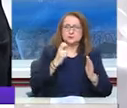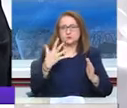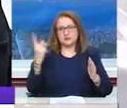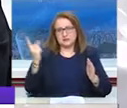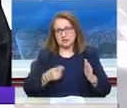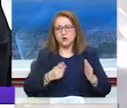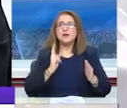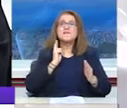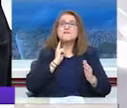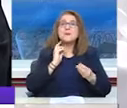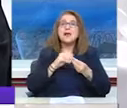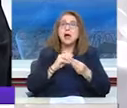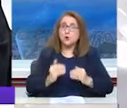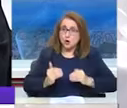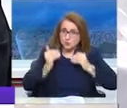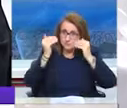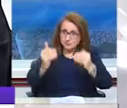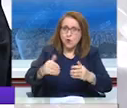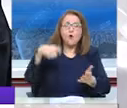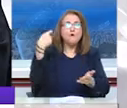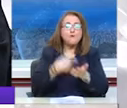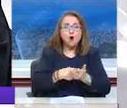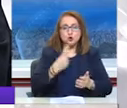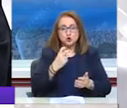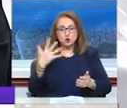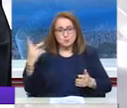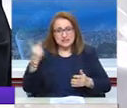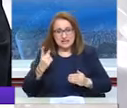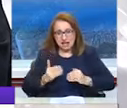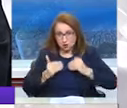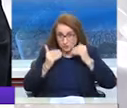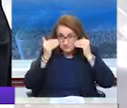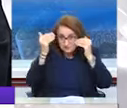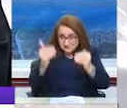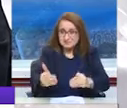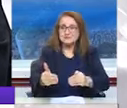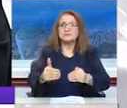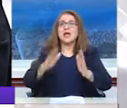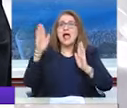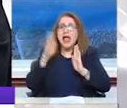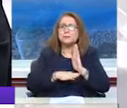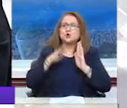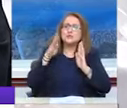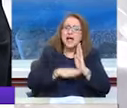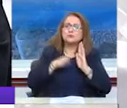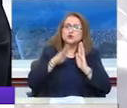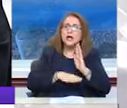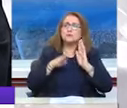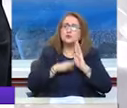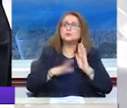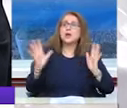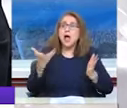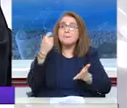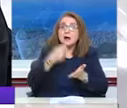Απριλίου, της έκπτωσης του φόρου 25% που αναφέρθηκε ήδη για το πλαίσιο 1. Η έκπτωση χορηγείται με την προϋπόθεση